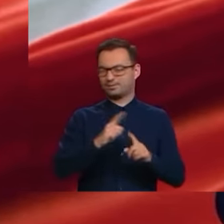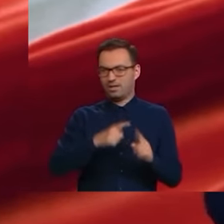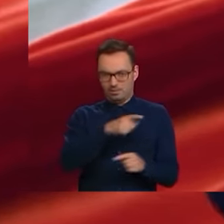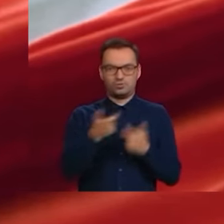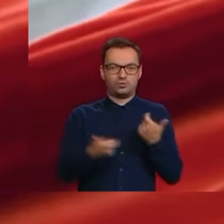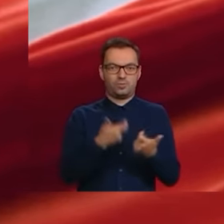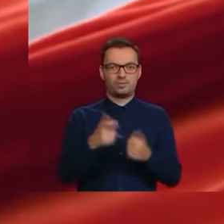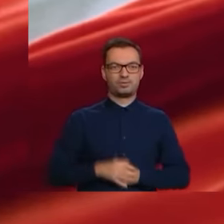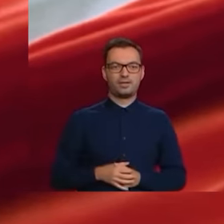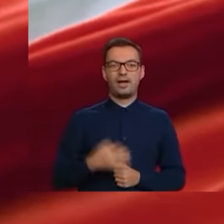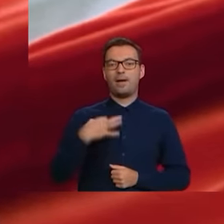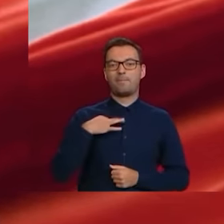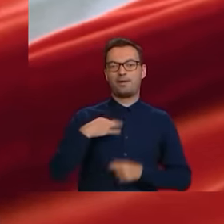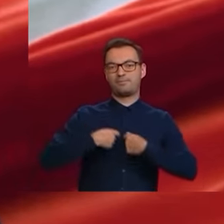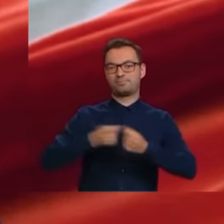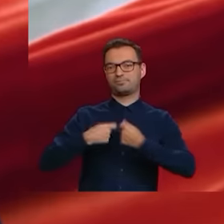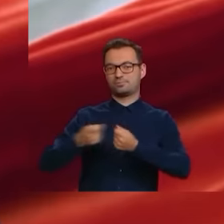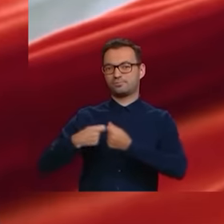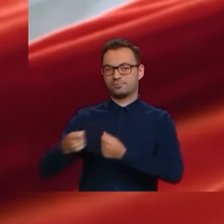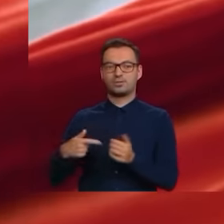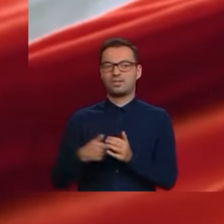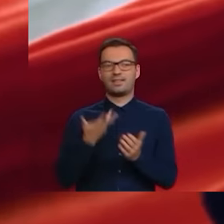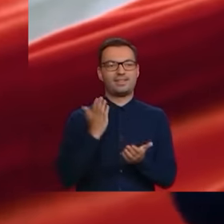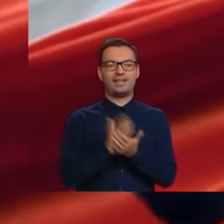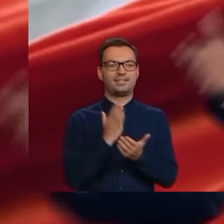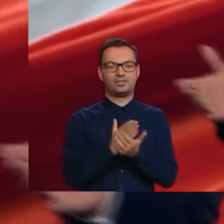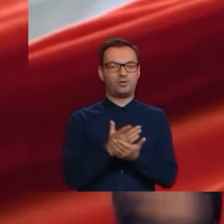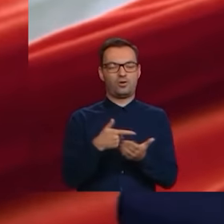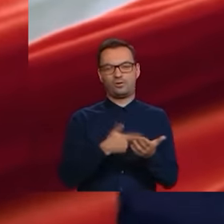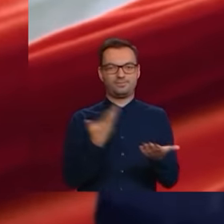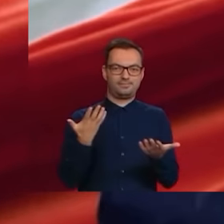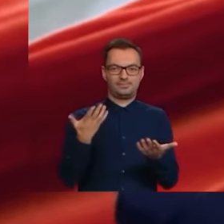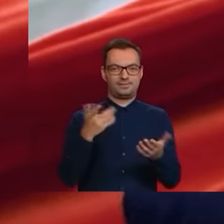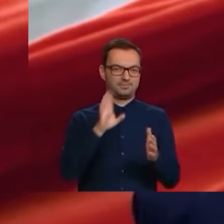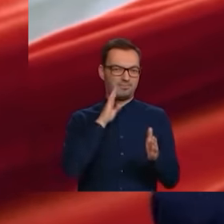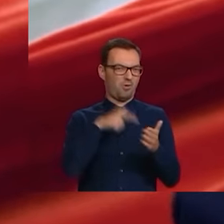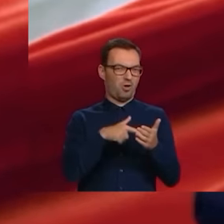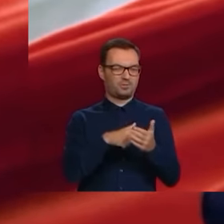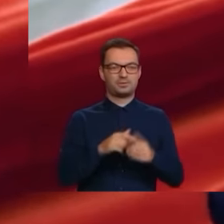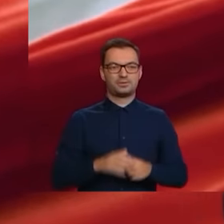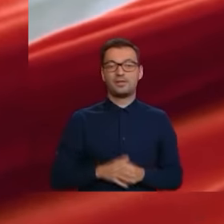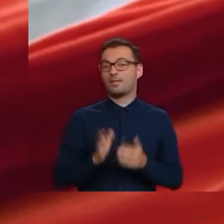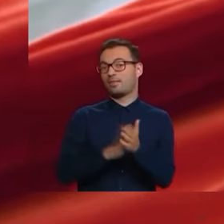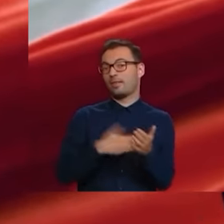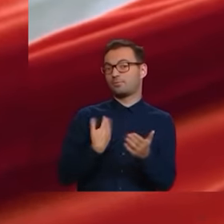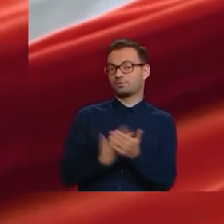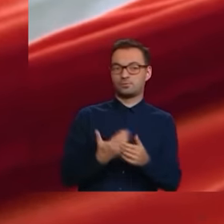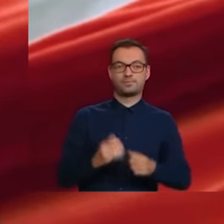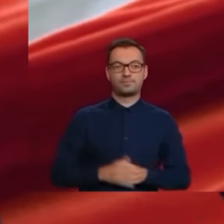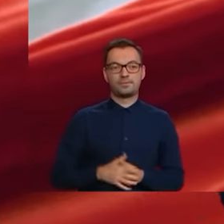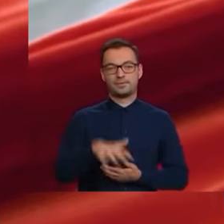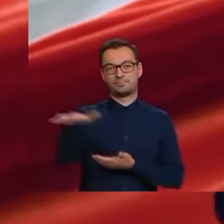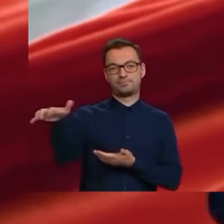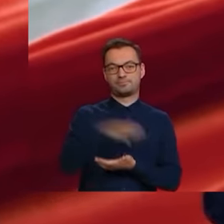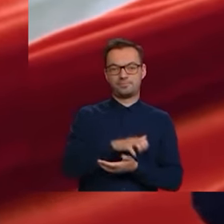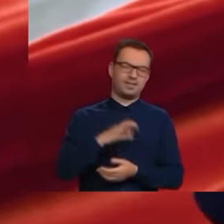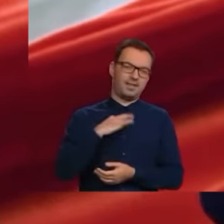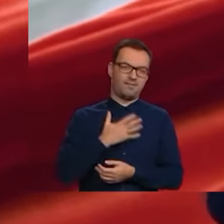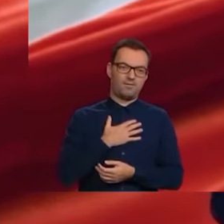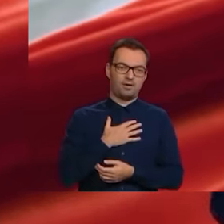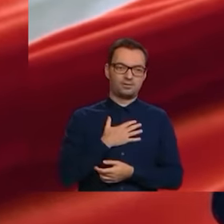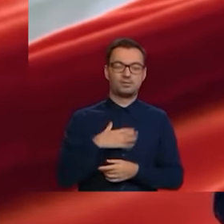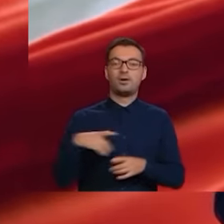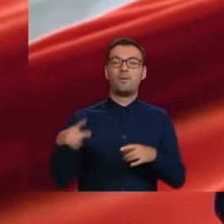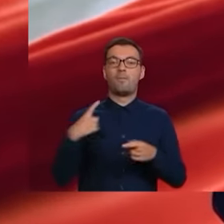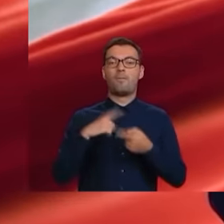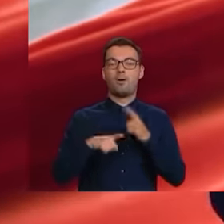to zrobili, ale przecież prywatyzacja to nie tylko tego rodzaju zachowania, to również na przykład przejęcie w zasadzie na własność przez